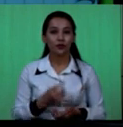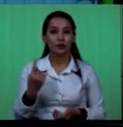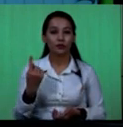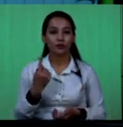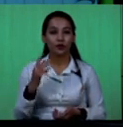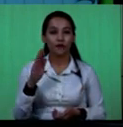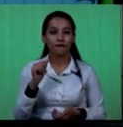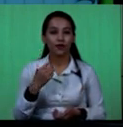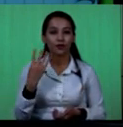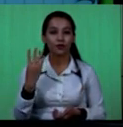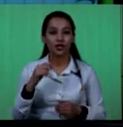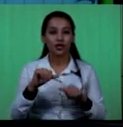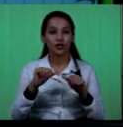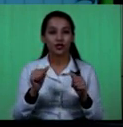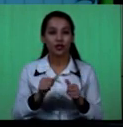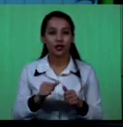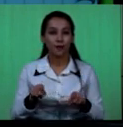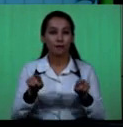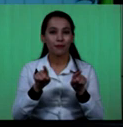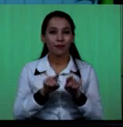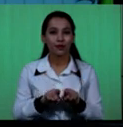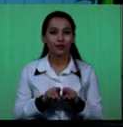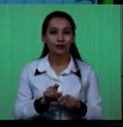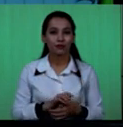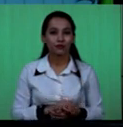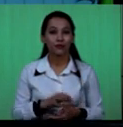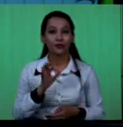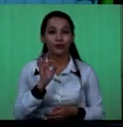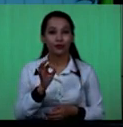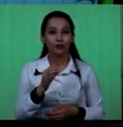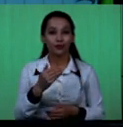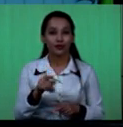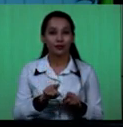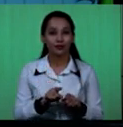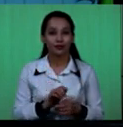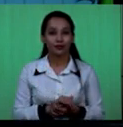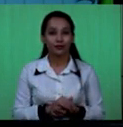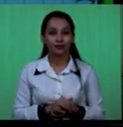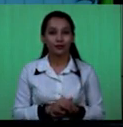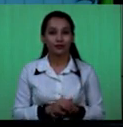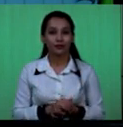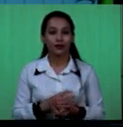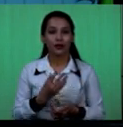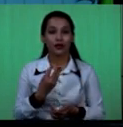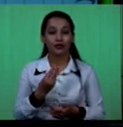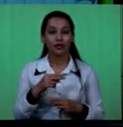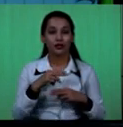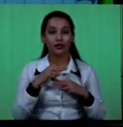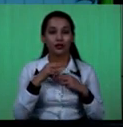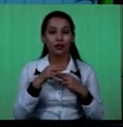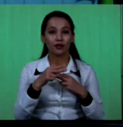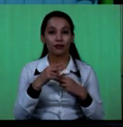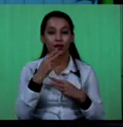Birinchi va to'rtinchi shakl bir xil. To'g'rimi? Endi yana diqqat bilan e'tibor